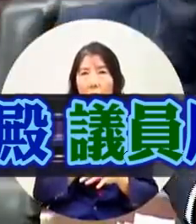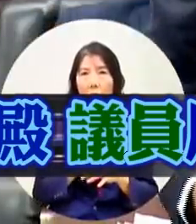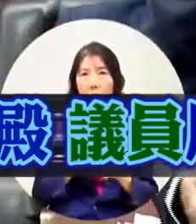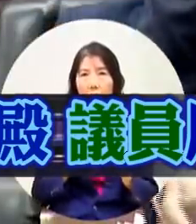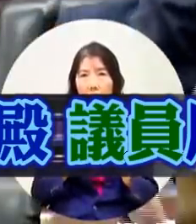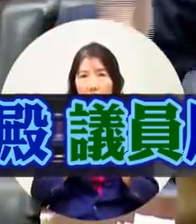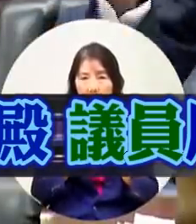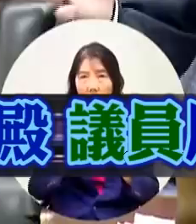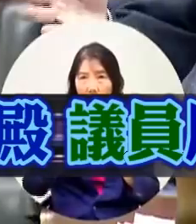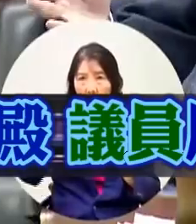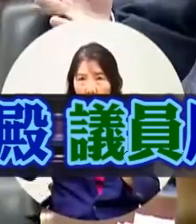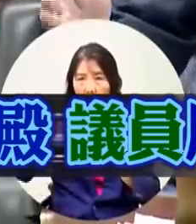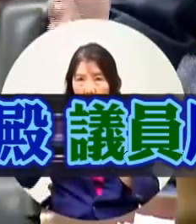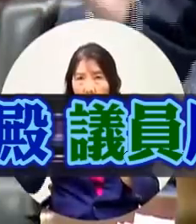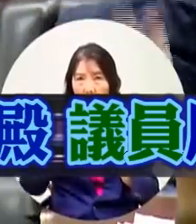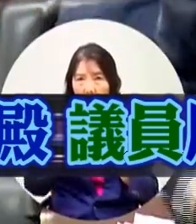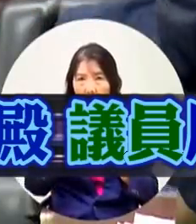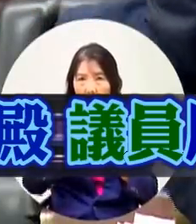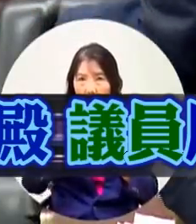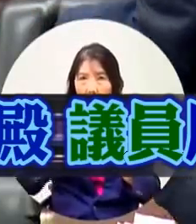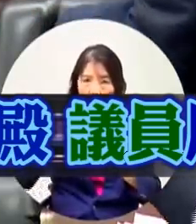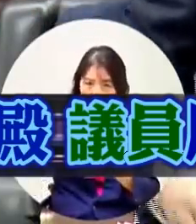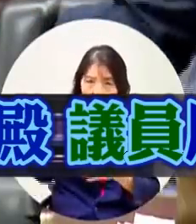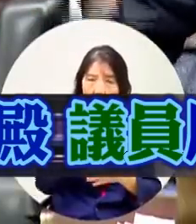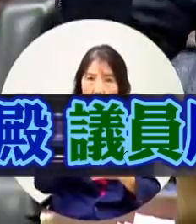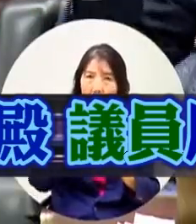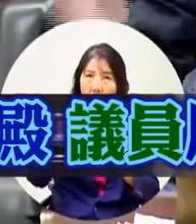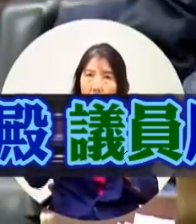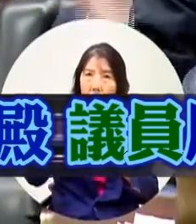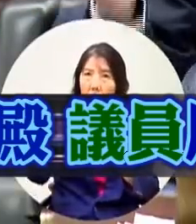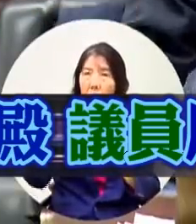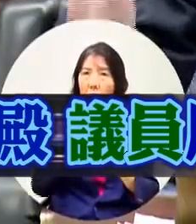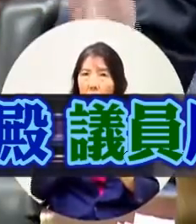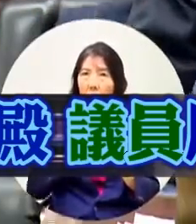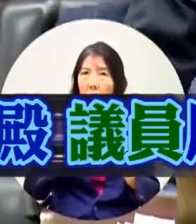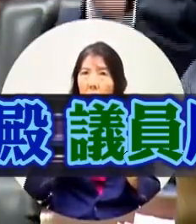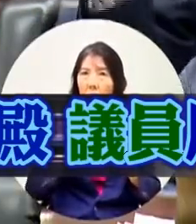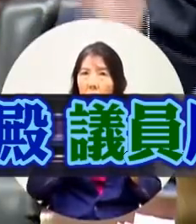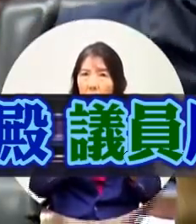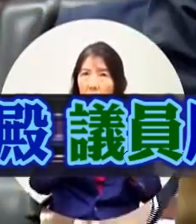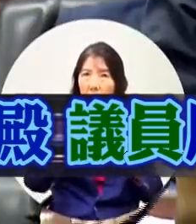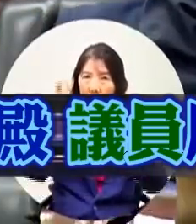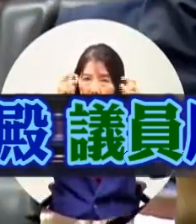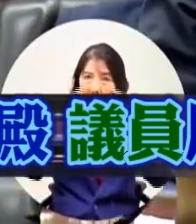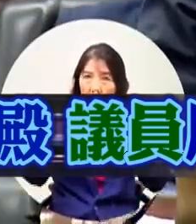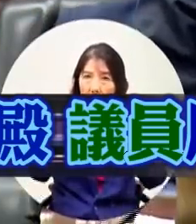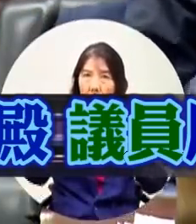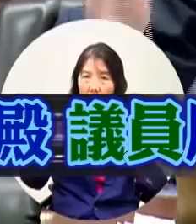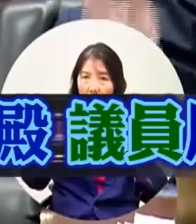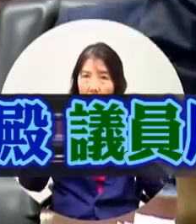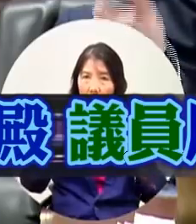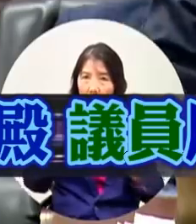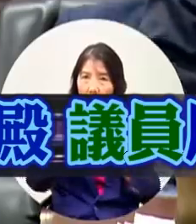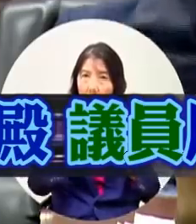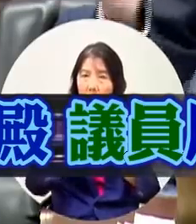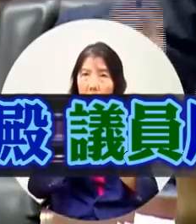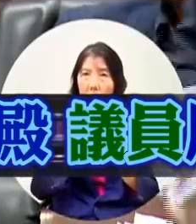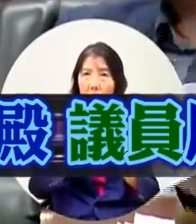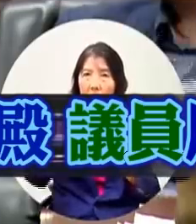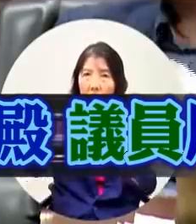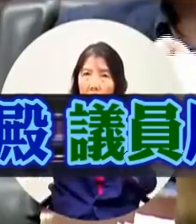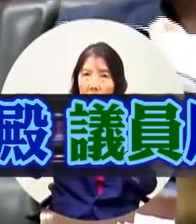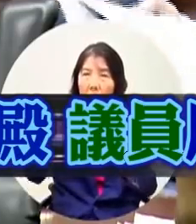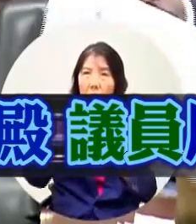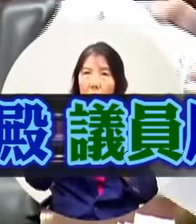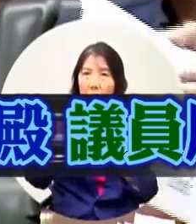地方的税收，所以接下来资金区，请教市长，你是不是要直接卖高雄市的土地来增加税